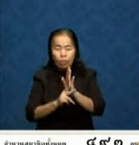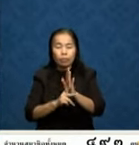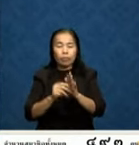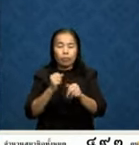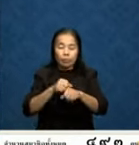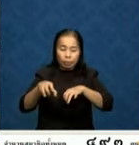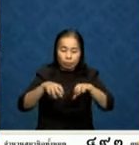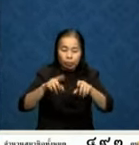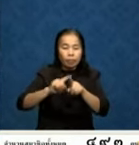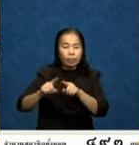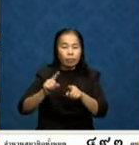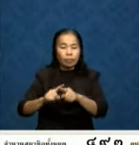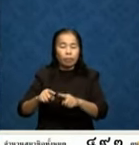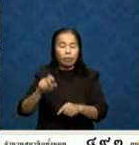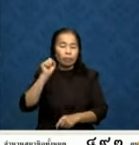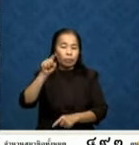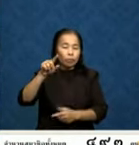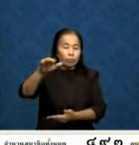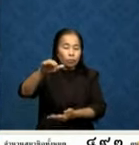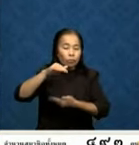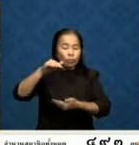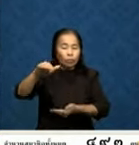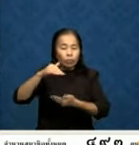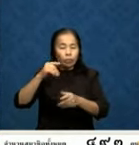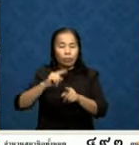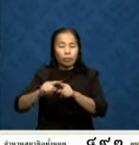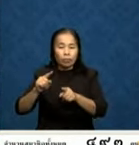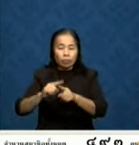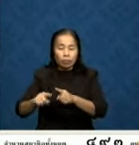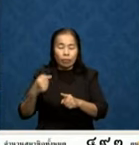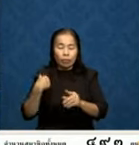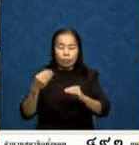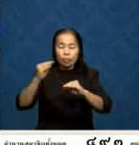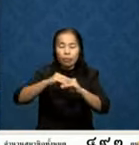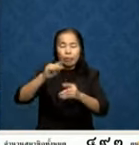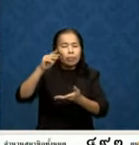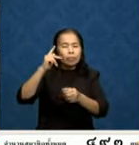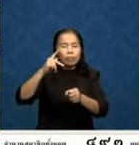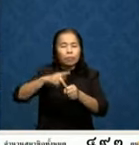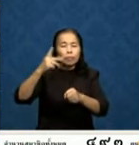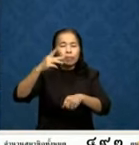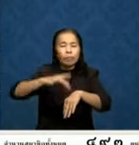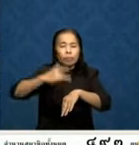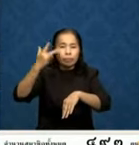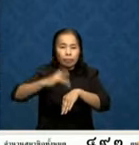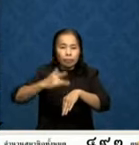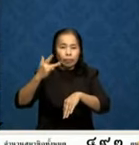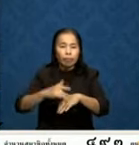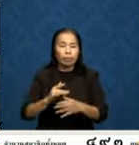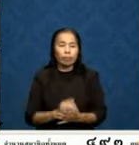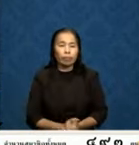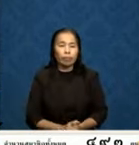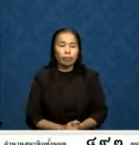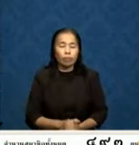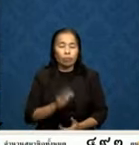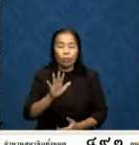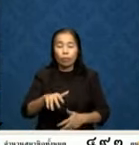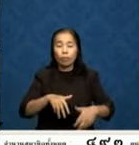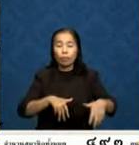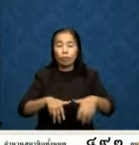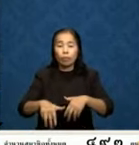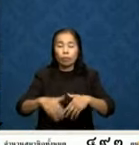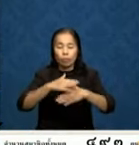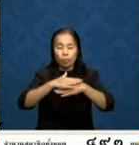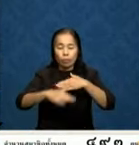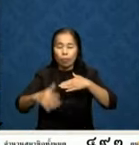รับซื้อไฟฟ้านะครับที่เป็นไฟฟ้าพลังงานสีเขียวเพิ่มเติมด้วยเช่นกันนะครับในส่วนของโซล่ารูฟท็อปภาคประชาชนนะครับก็ต้องเรียนท่